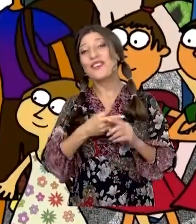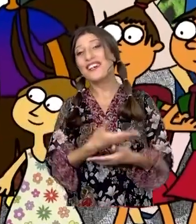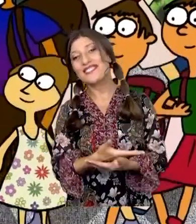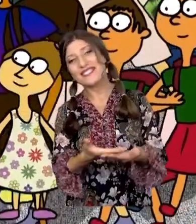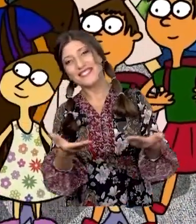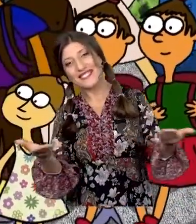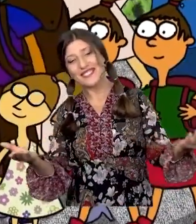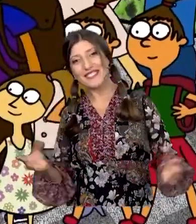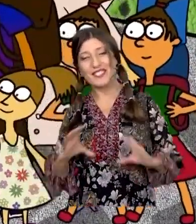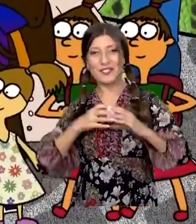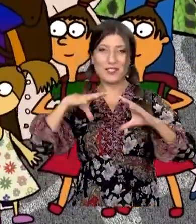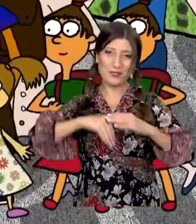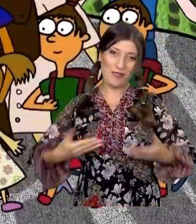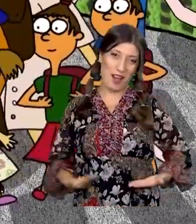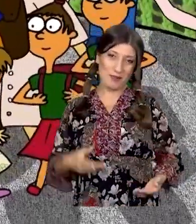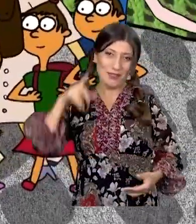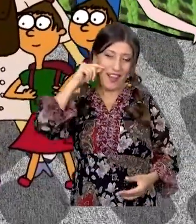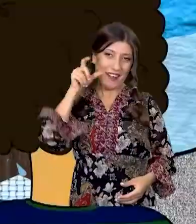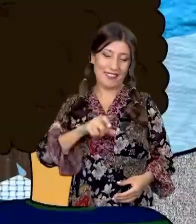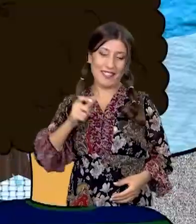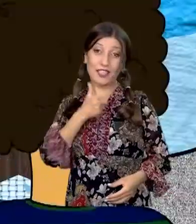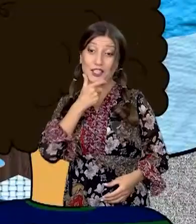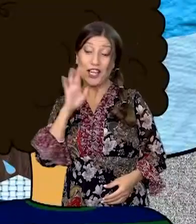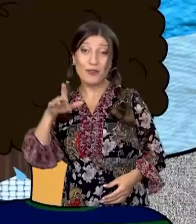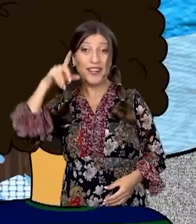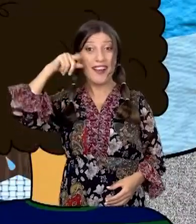ջերիներ, մորաքույրներ, աշխարհ